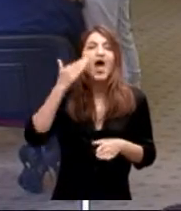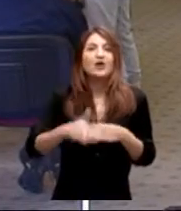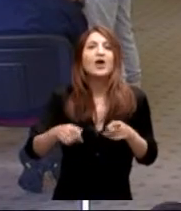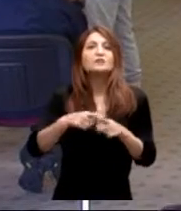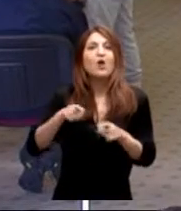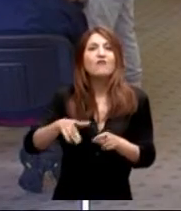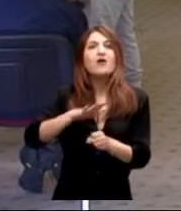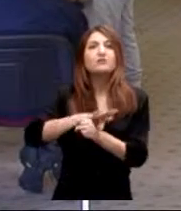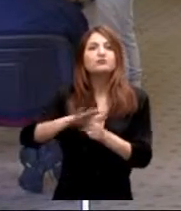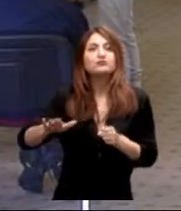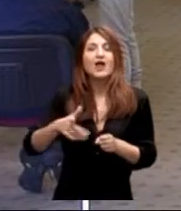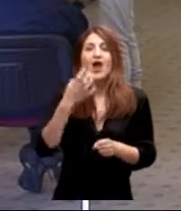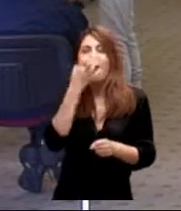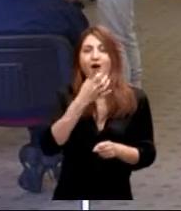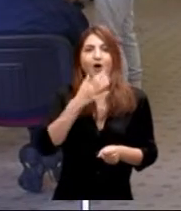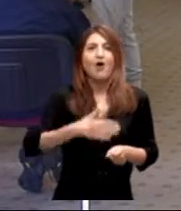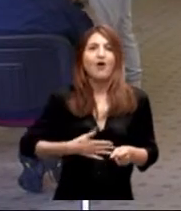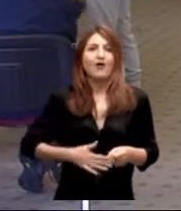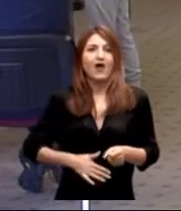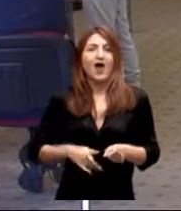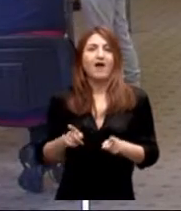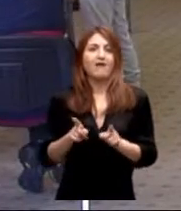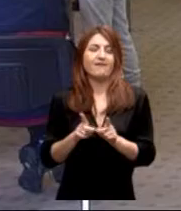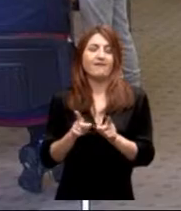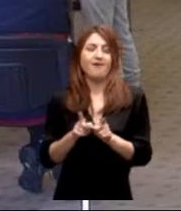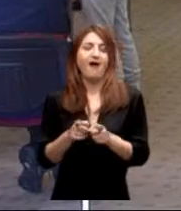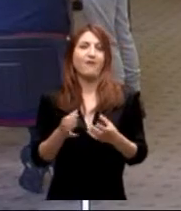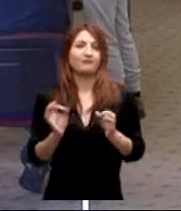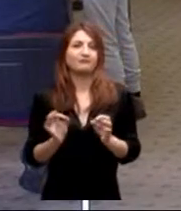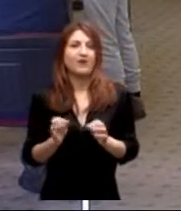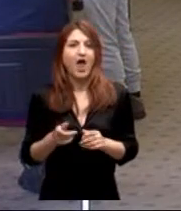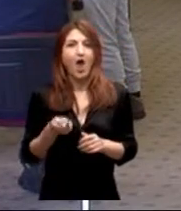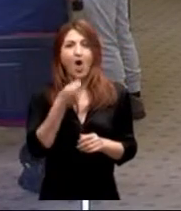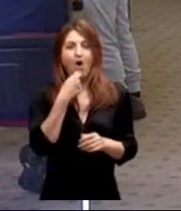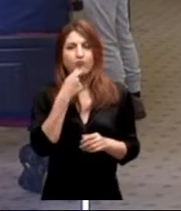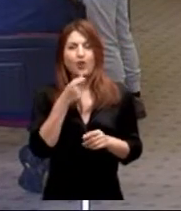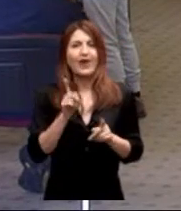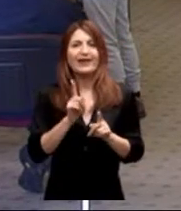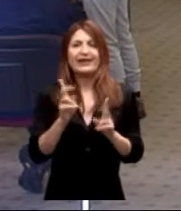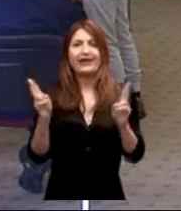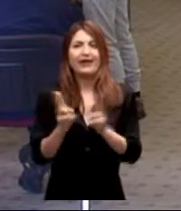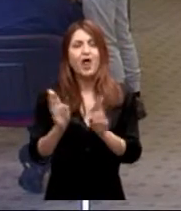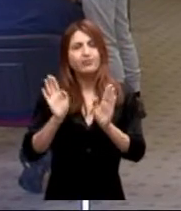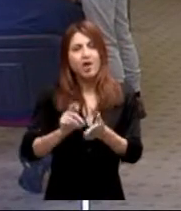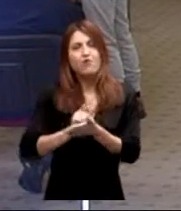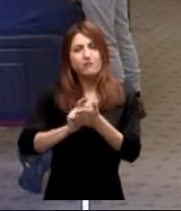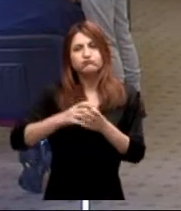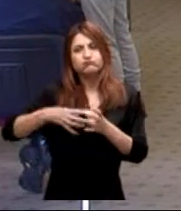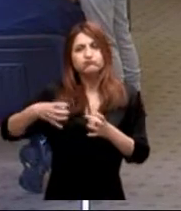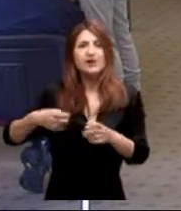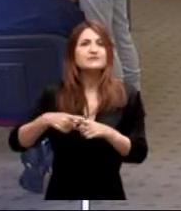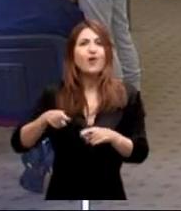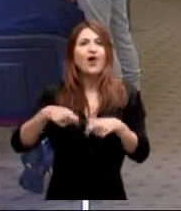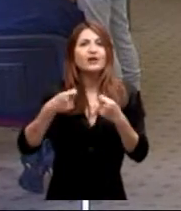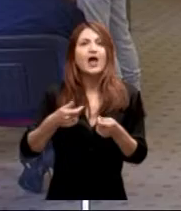želudac i taj osjećaj topline, onda supresira apetit. Obrok nešto dulje traje, tako da se da